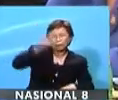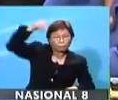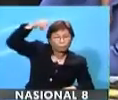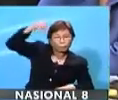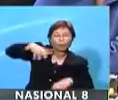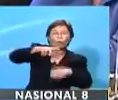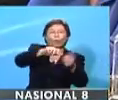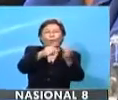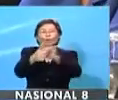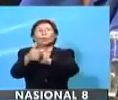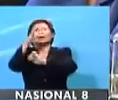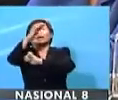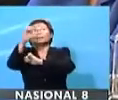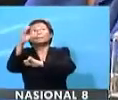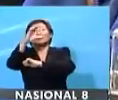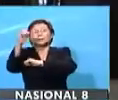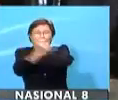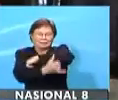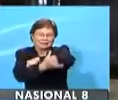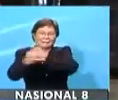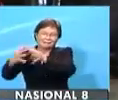negara berkenaan.